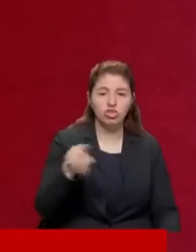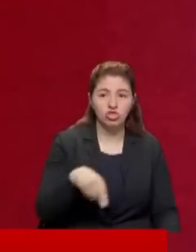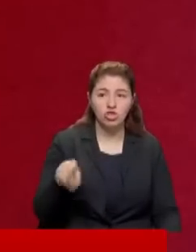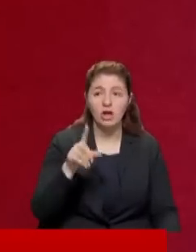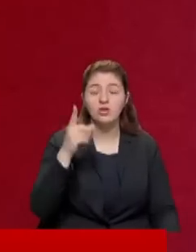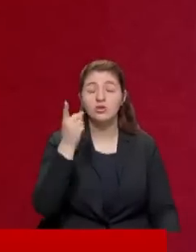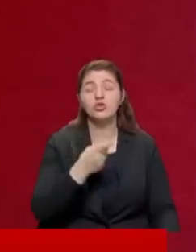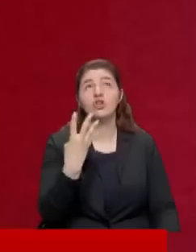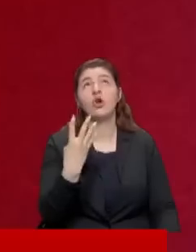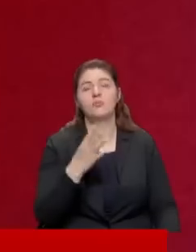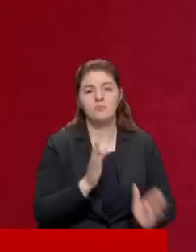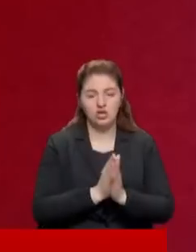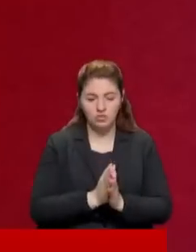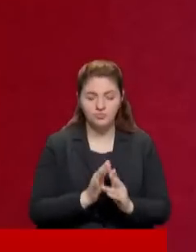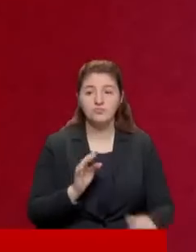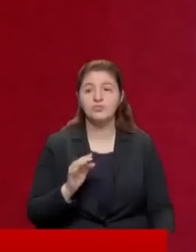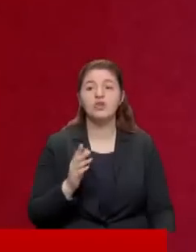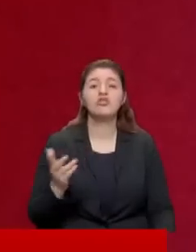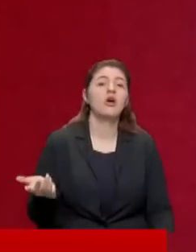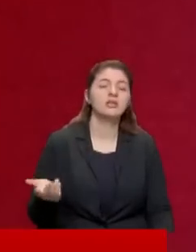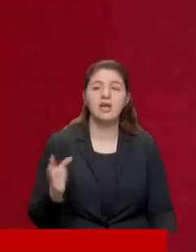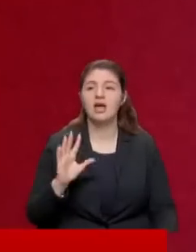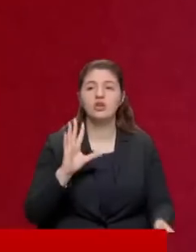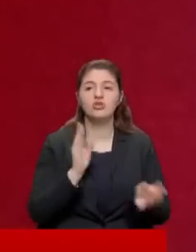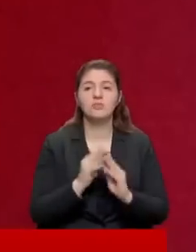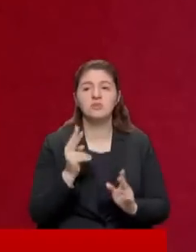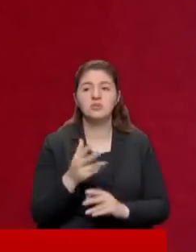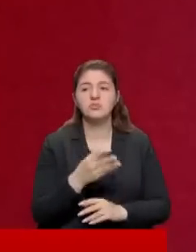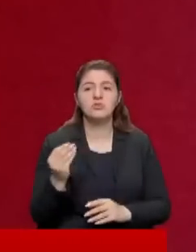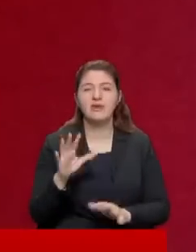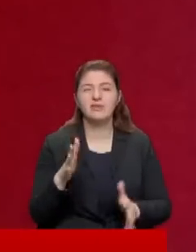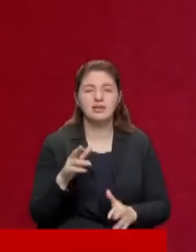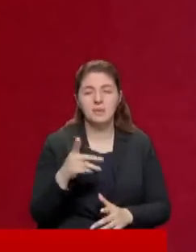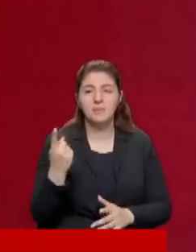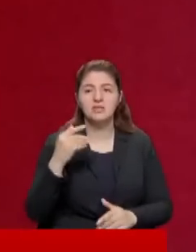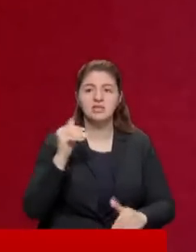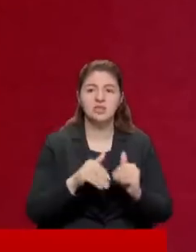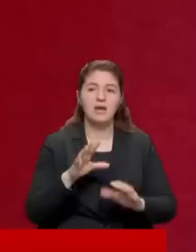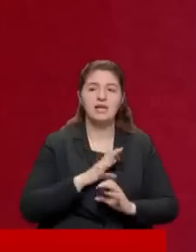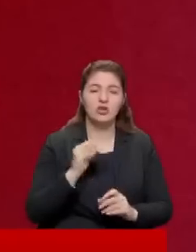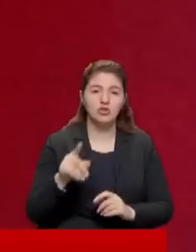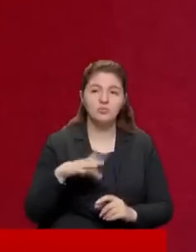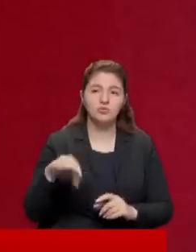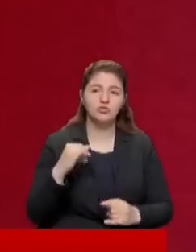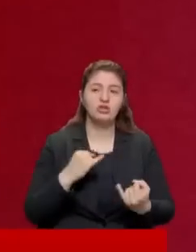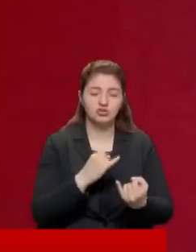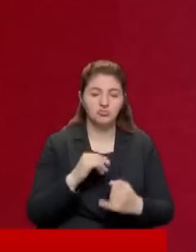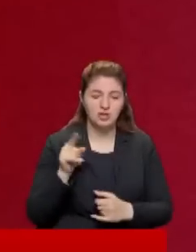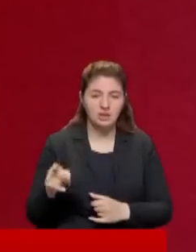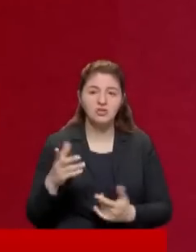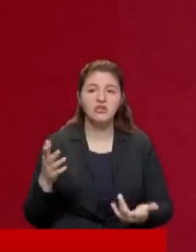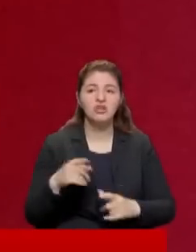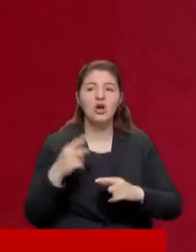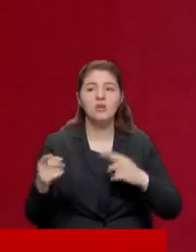Şey %4 seçmen. Yoksa yani toplamı 2,5 milyon mertebesinde seçmen etkilenecek bütün bu tartışmalardan.